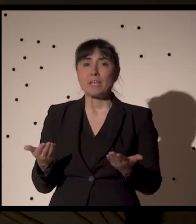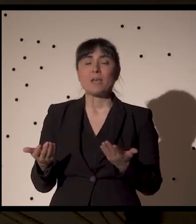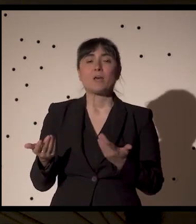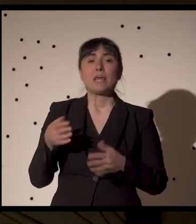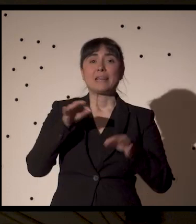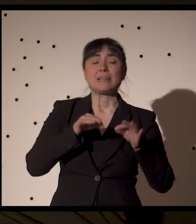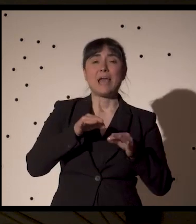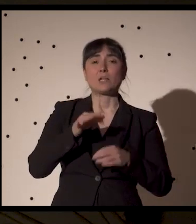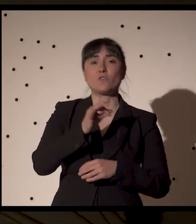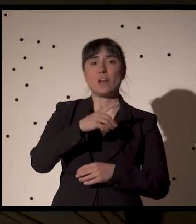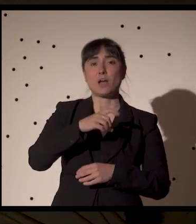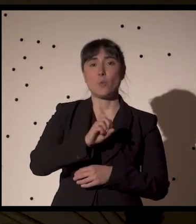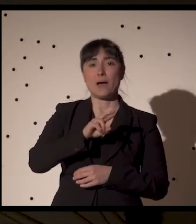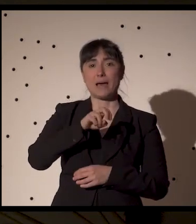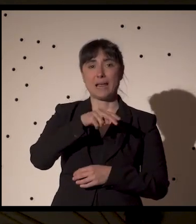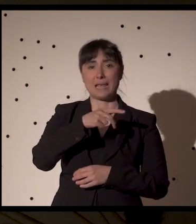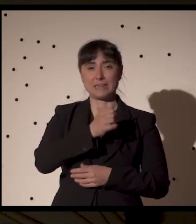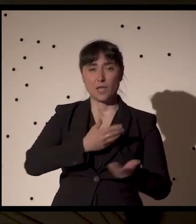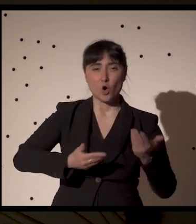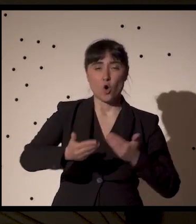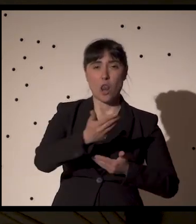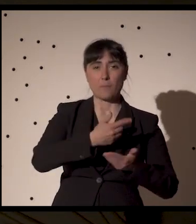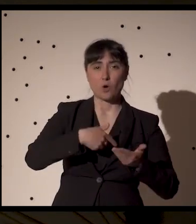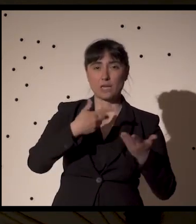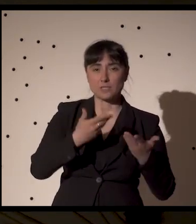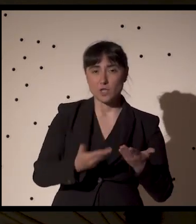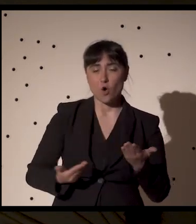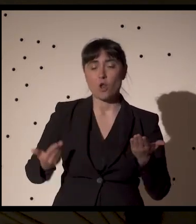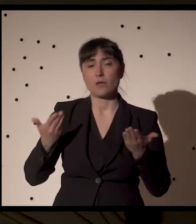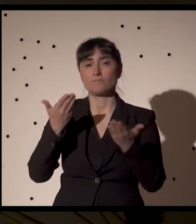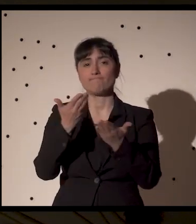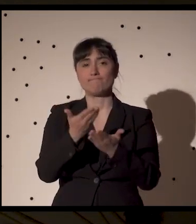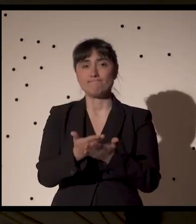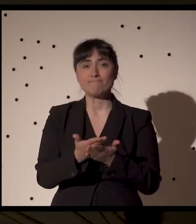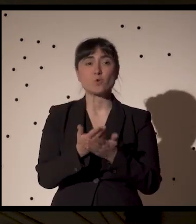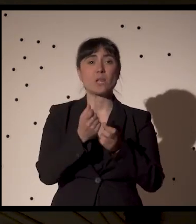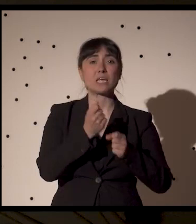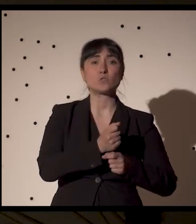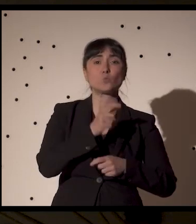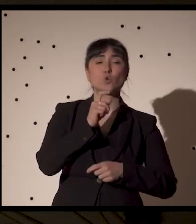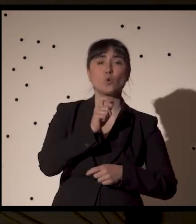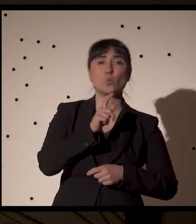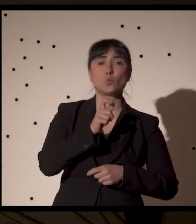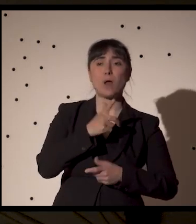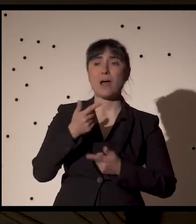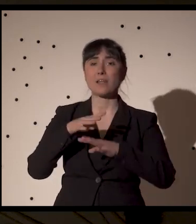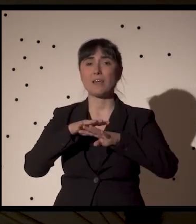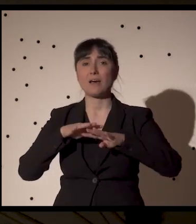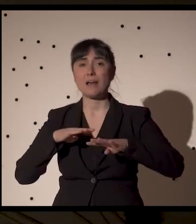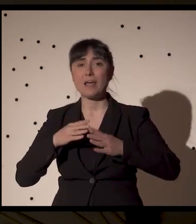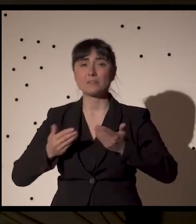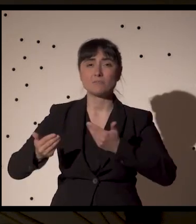Parenti assegnare anche l'importanza delle reti e del dialogo tra le istituzioni culturali abbiamo deciso di